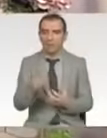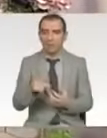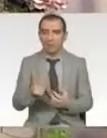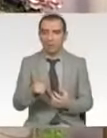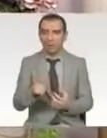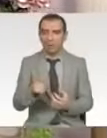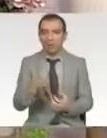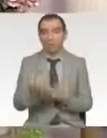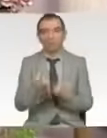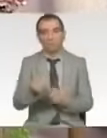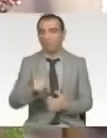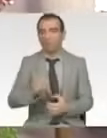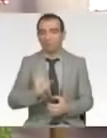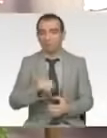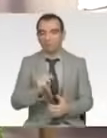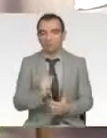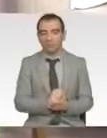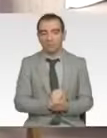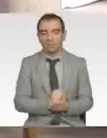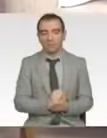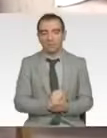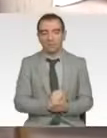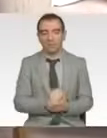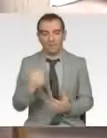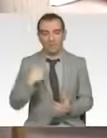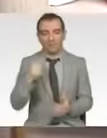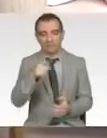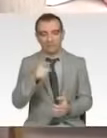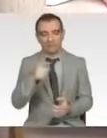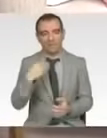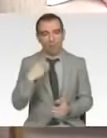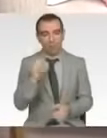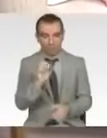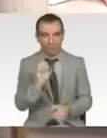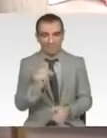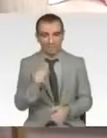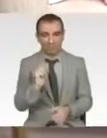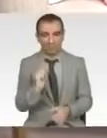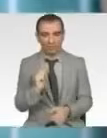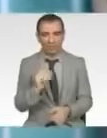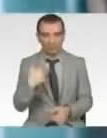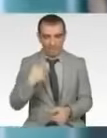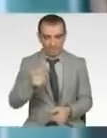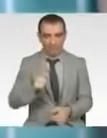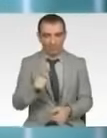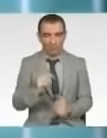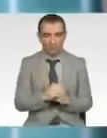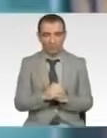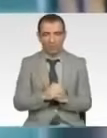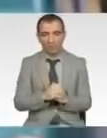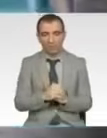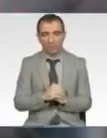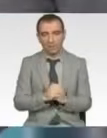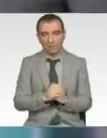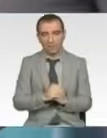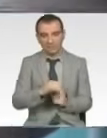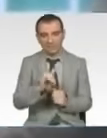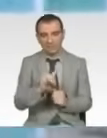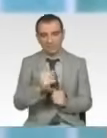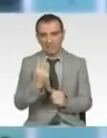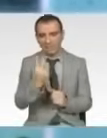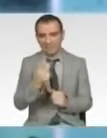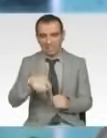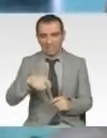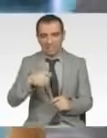çünkü ocak kullanmayacağız. Evet, kullanmayacağız. Ben şimdi size tarif edeceğim. Ben yapacağım. Evet. Evet. Yaklaşık 2